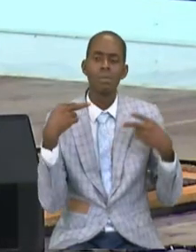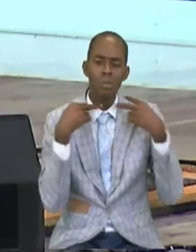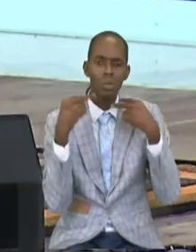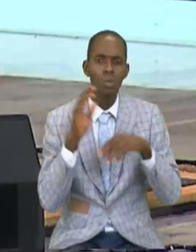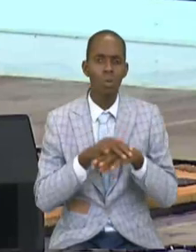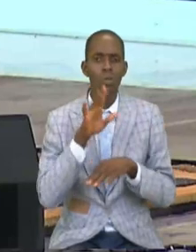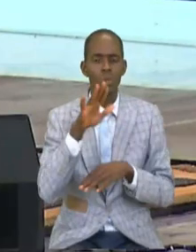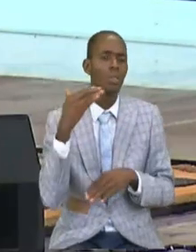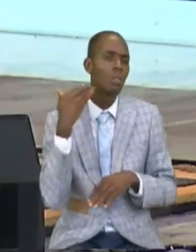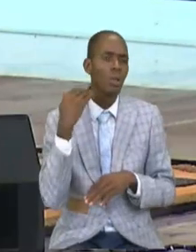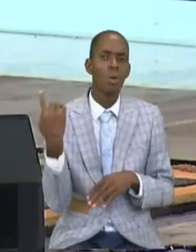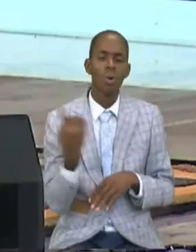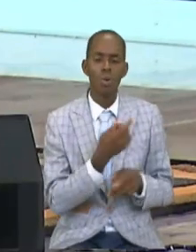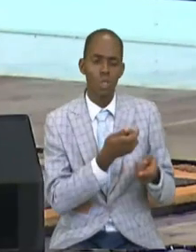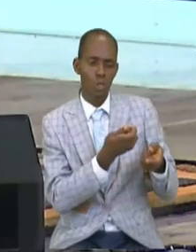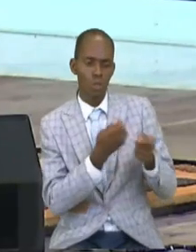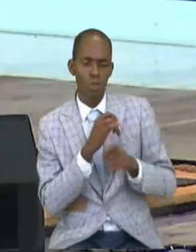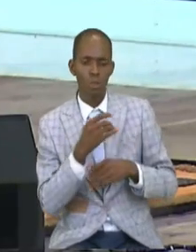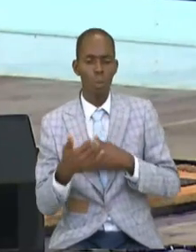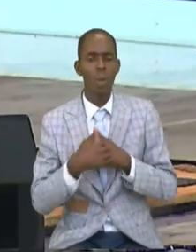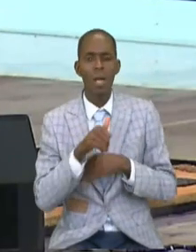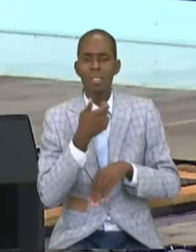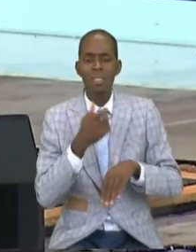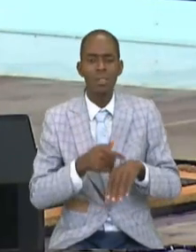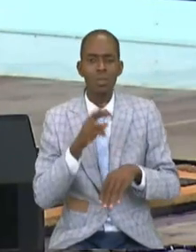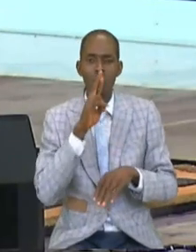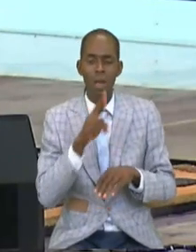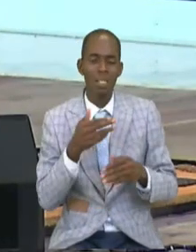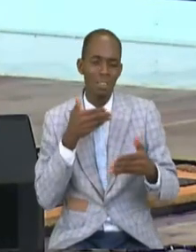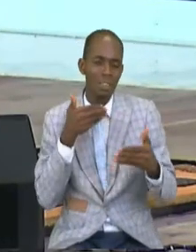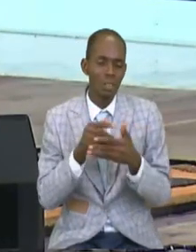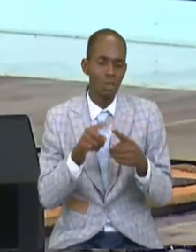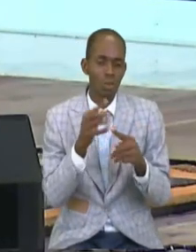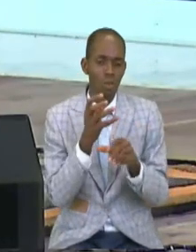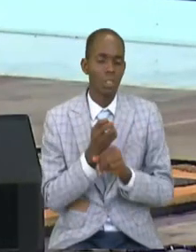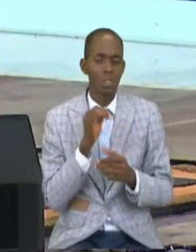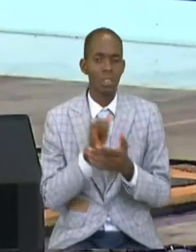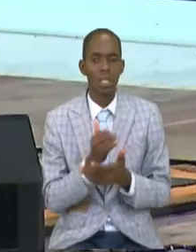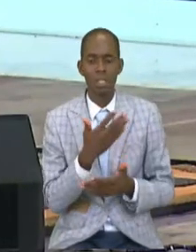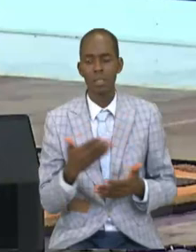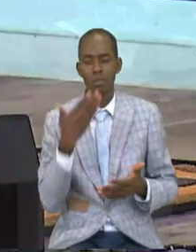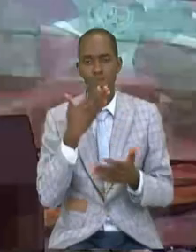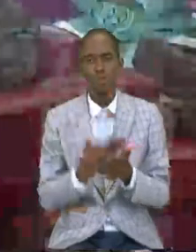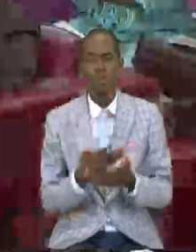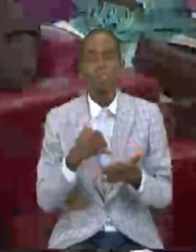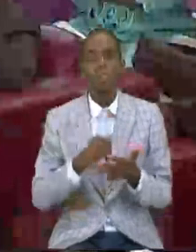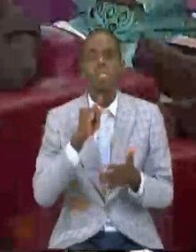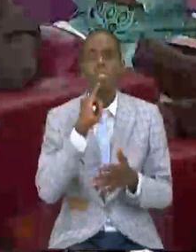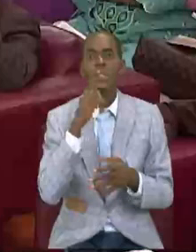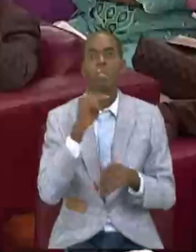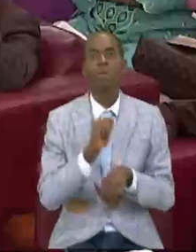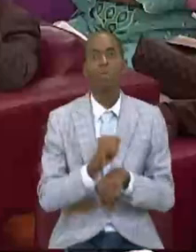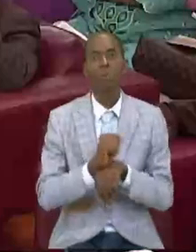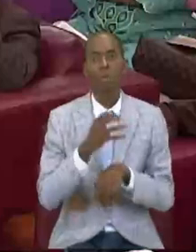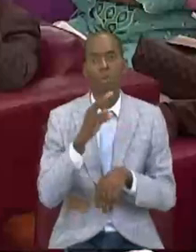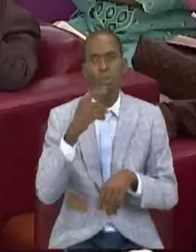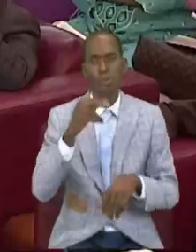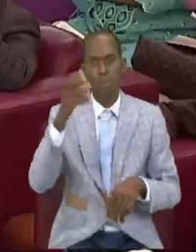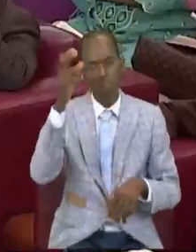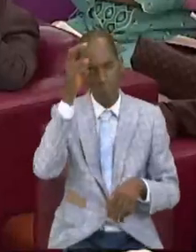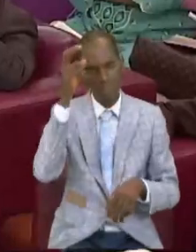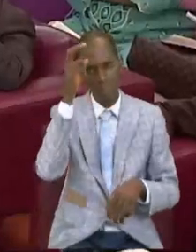ton cou, chaque fois qu'il te ramène en arrière, lorsque tu es sur le point d'avoir la chose, c'est l'œuvre du diable. Je dis, c'est